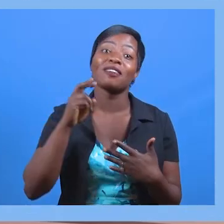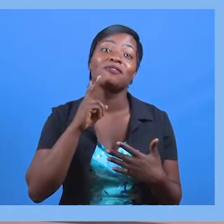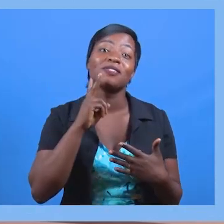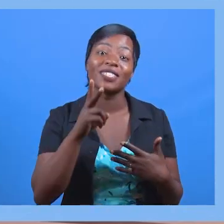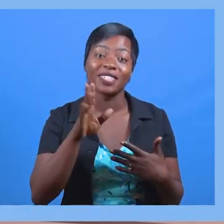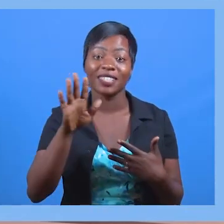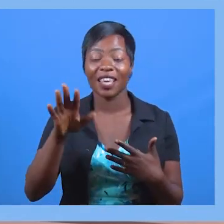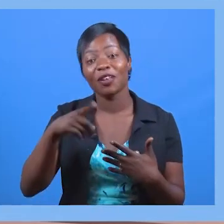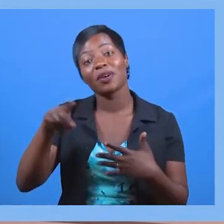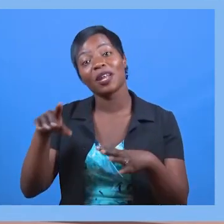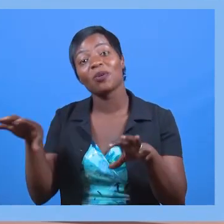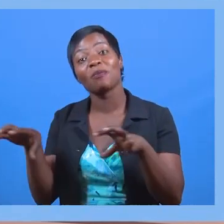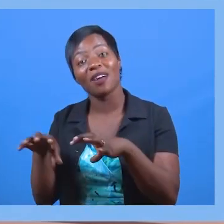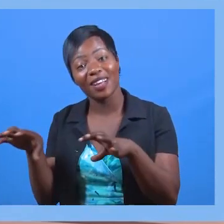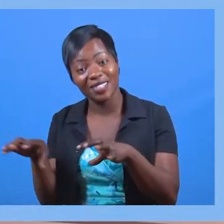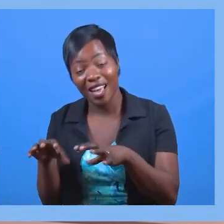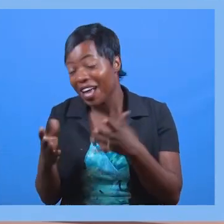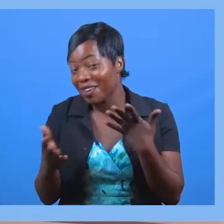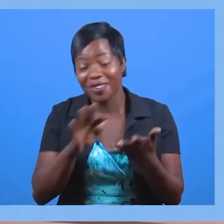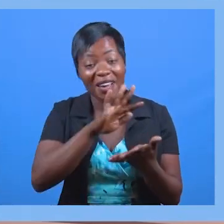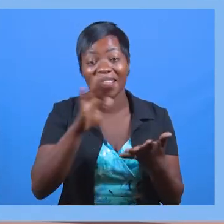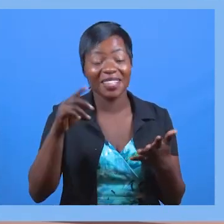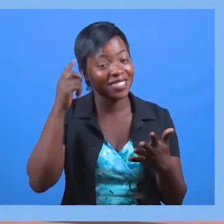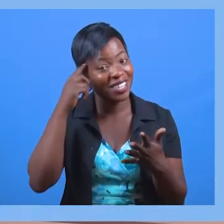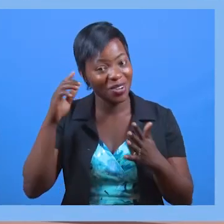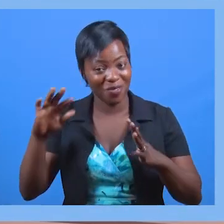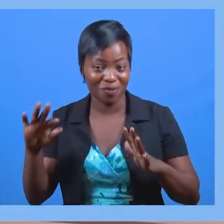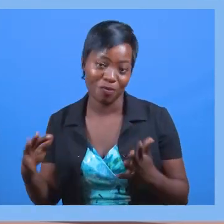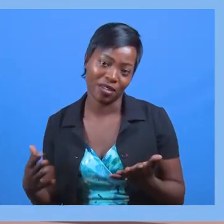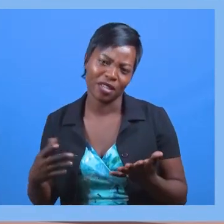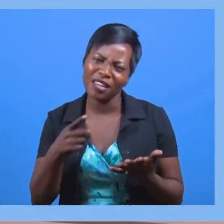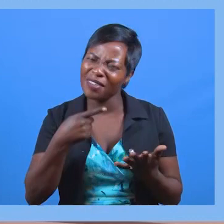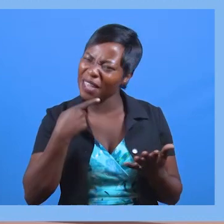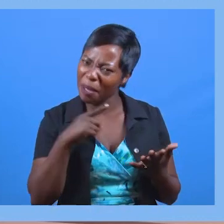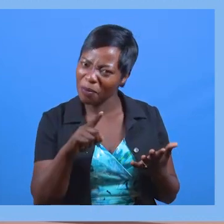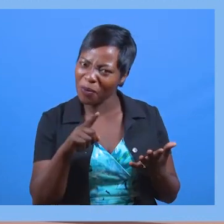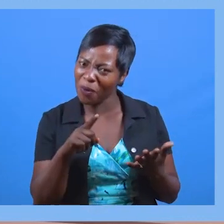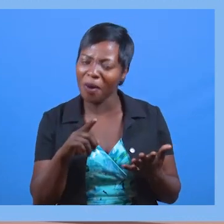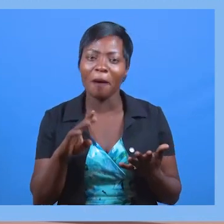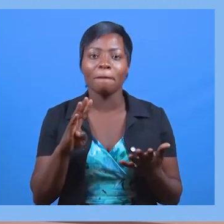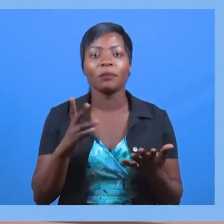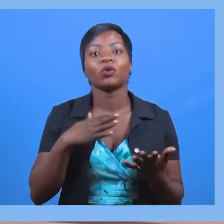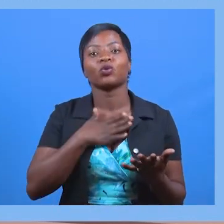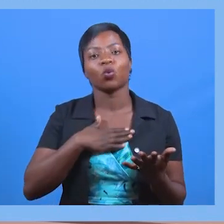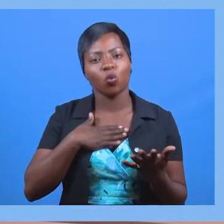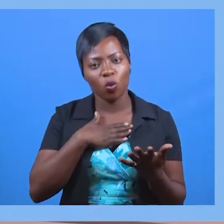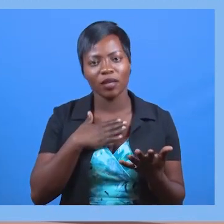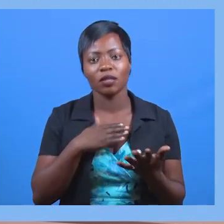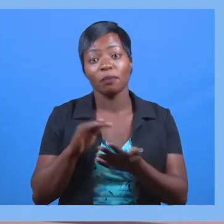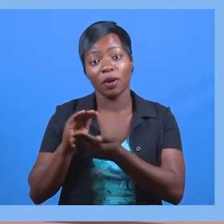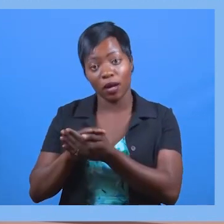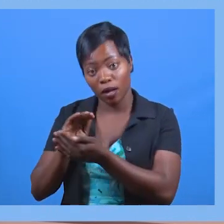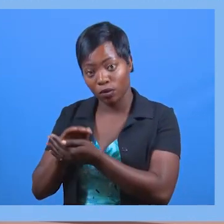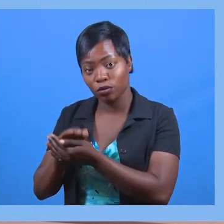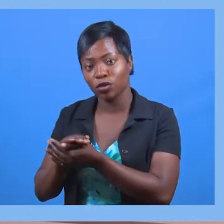kuenda nebasa. Hamene imi madiwa tariri munoiona sei? Zvinobvunzika here? Tinoda kuti muzvirongwa zvataita zvetsika nemagariro